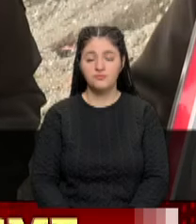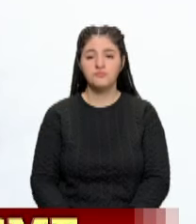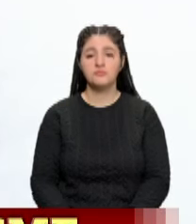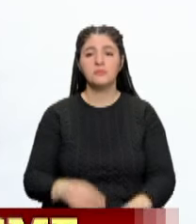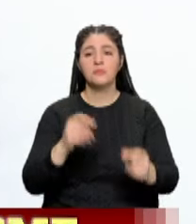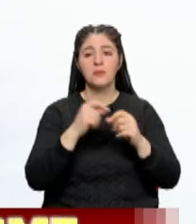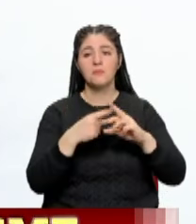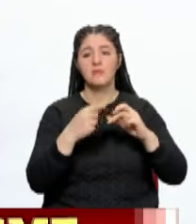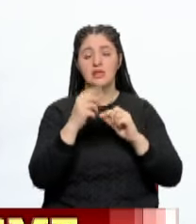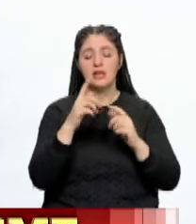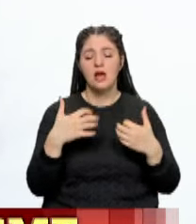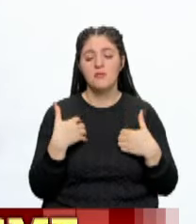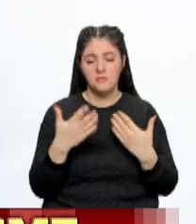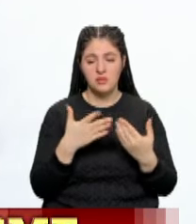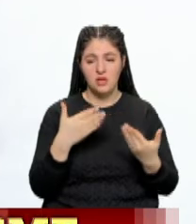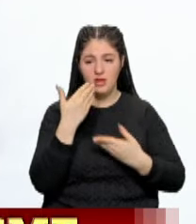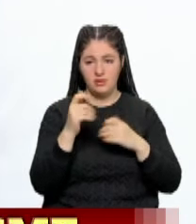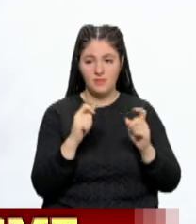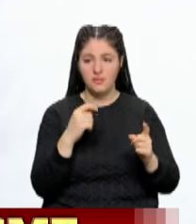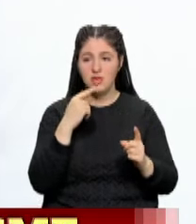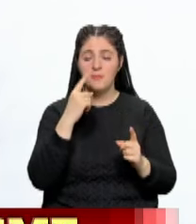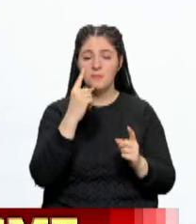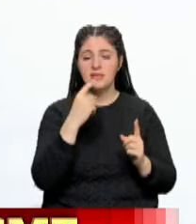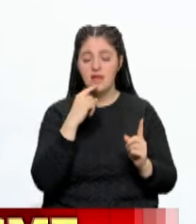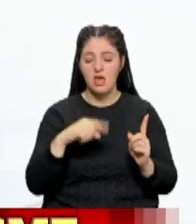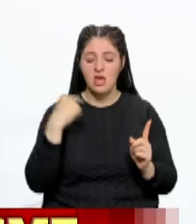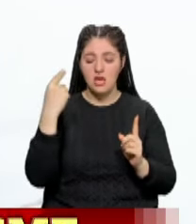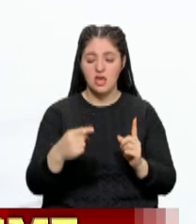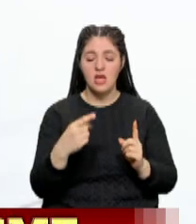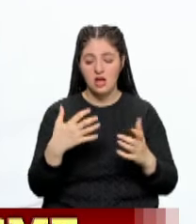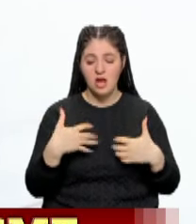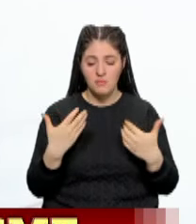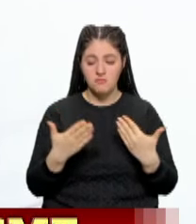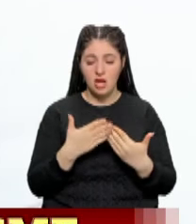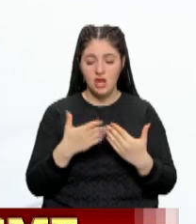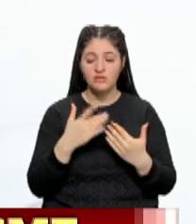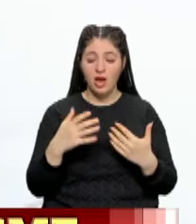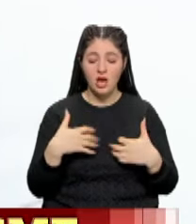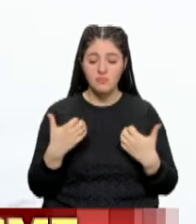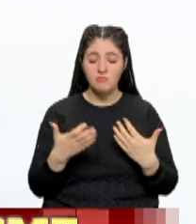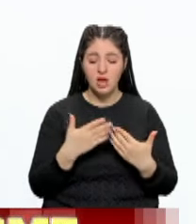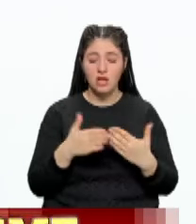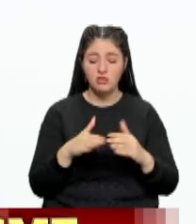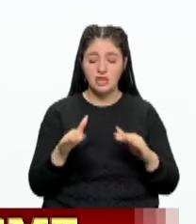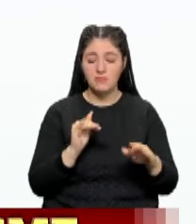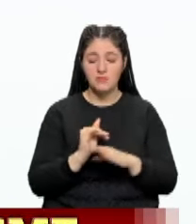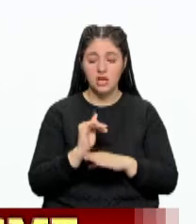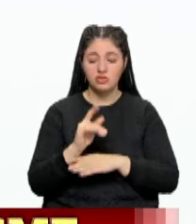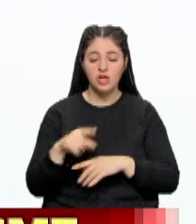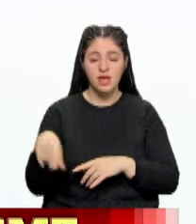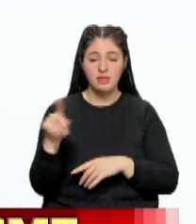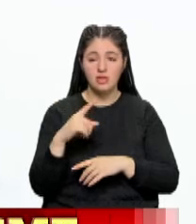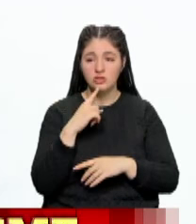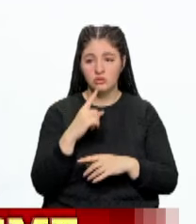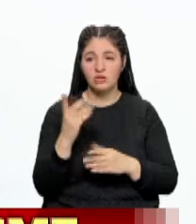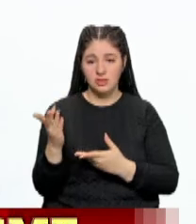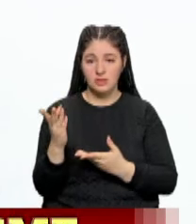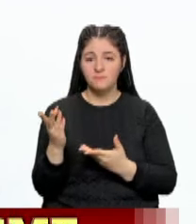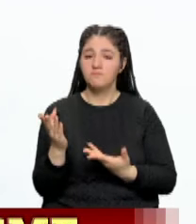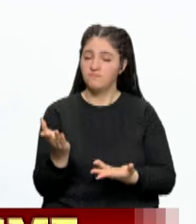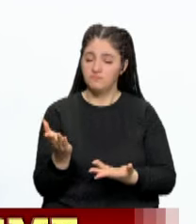Meri Lütkan Kahramanmaraş'tan anlattığı aktardı. Bir yıl sonra Kahramanmaraş ve Kahramanmaraş'ta depremi yaşayanlar